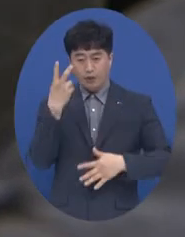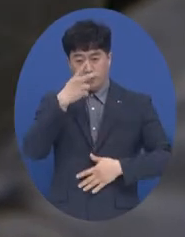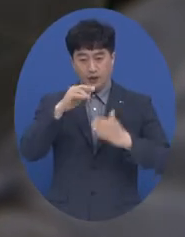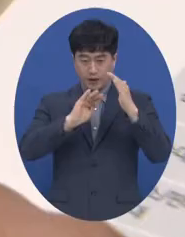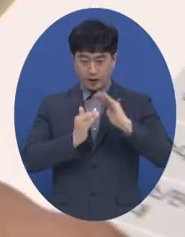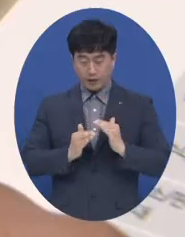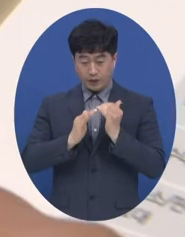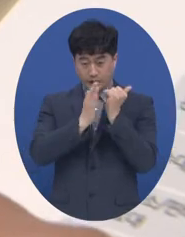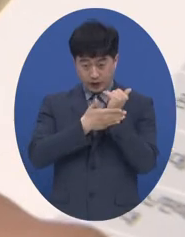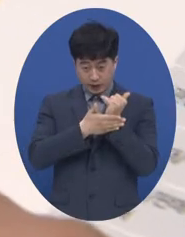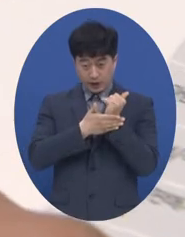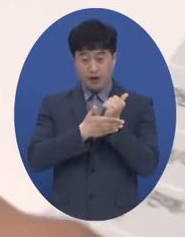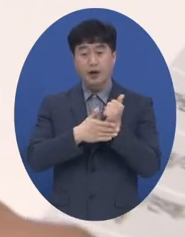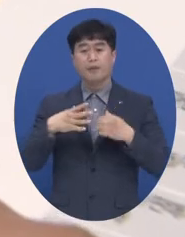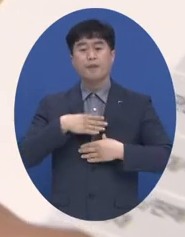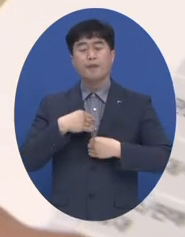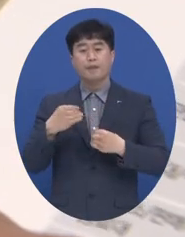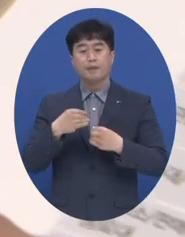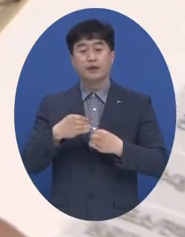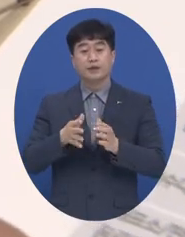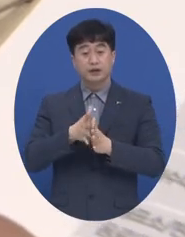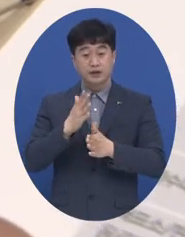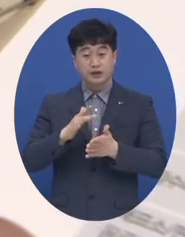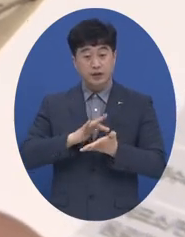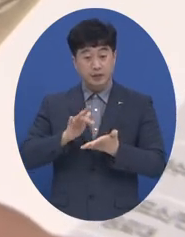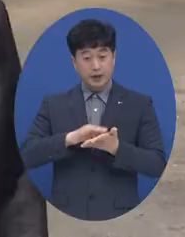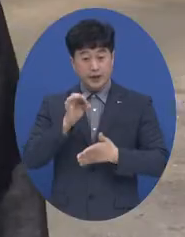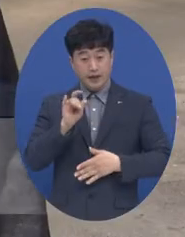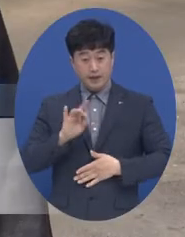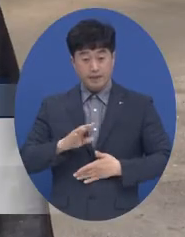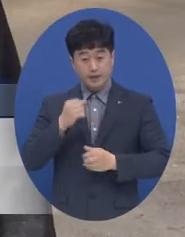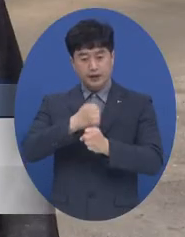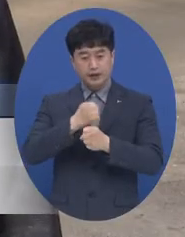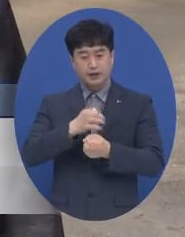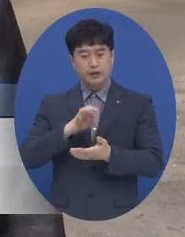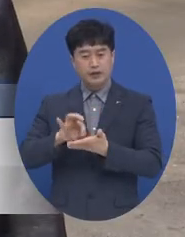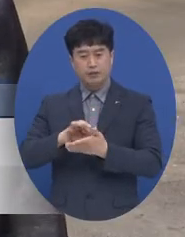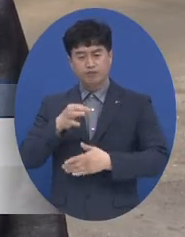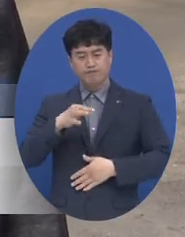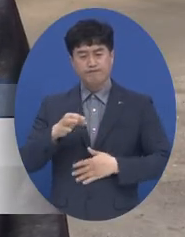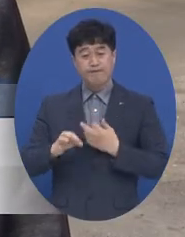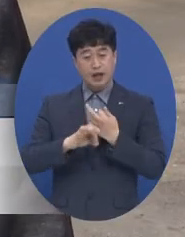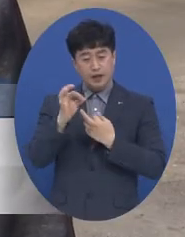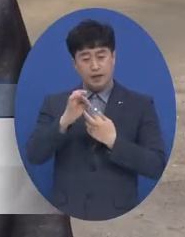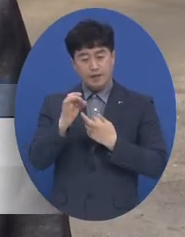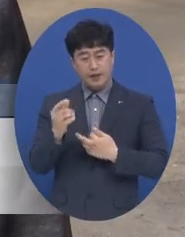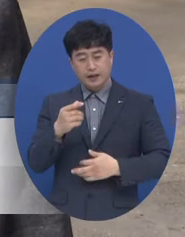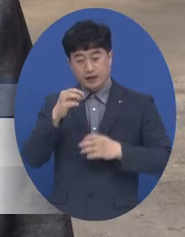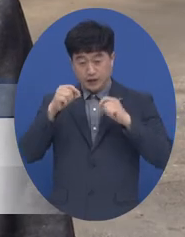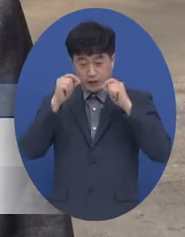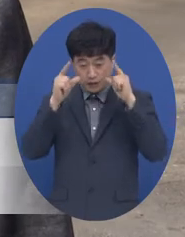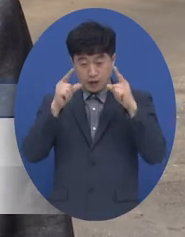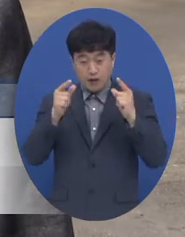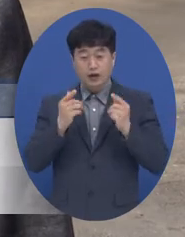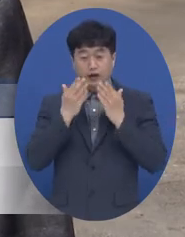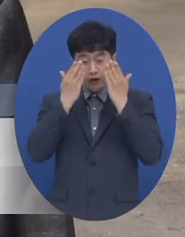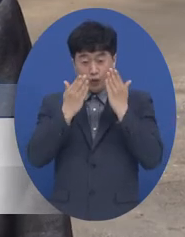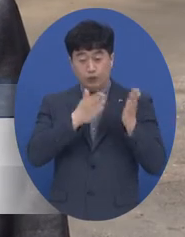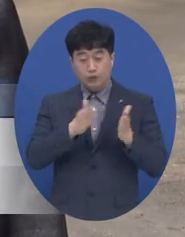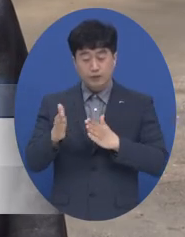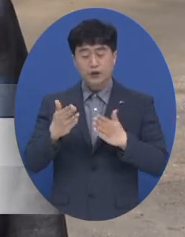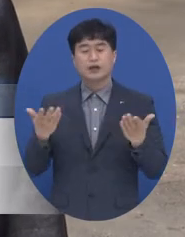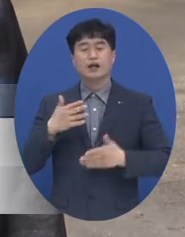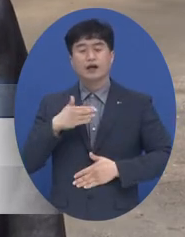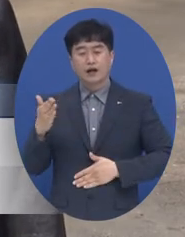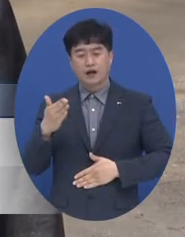사진 자료들은 편의시설 스마트앱 개발했습니다 아침을 일찍 일어나서 19 준비해 면서 책장 간다는게 넘어